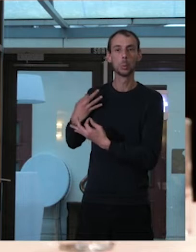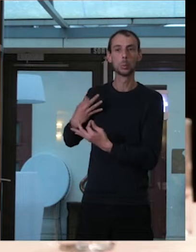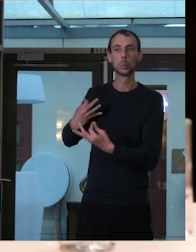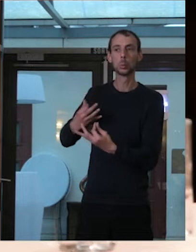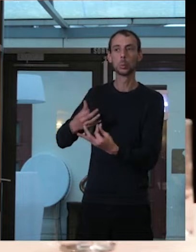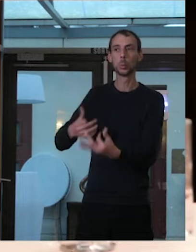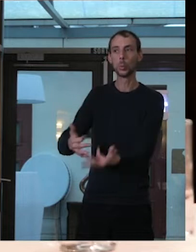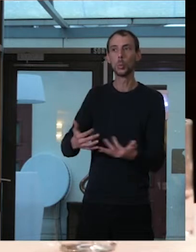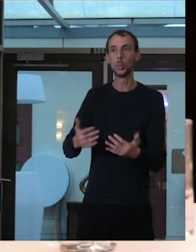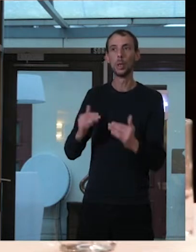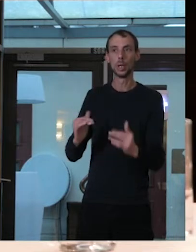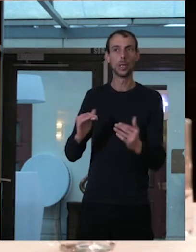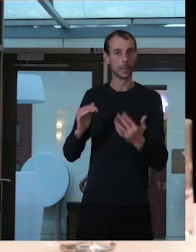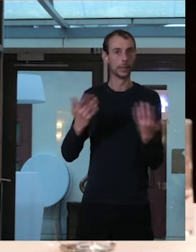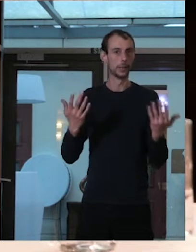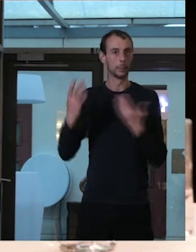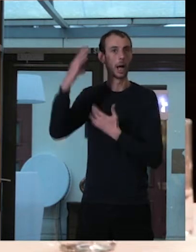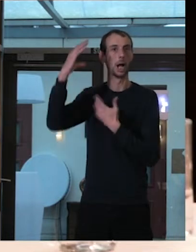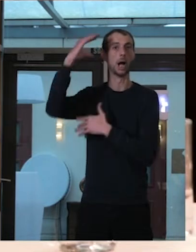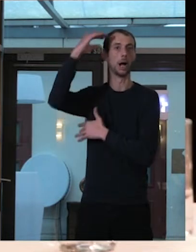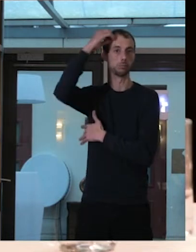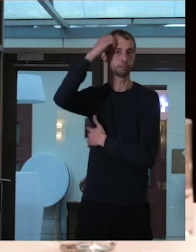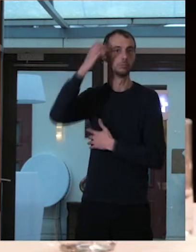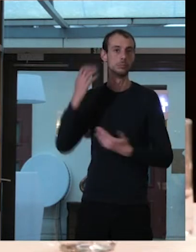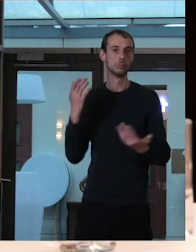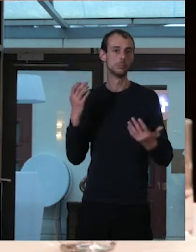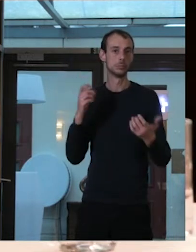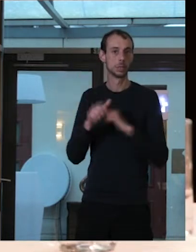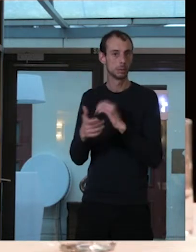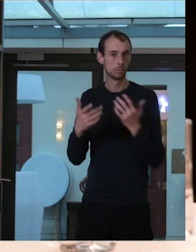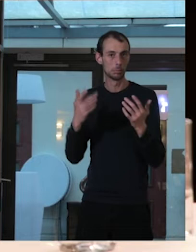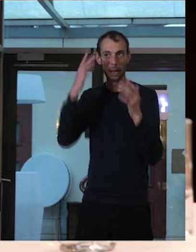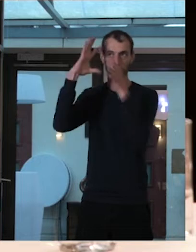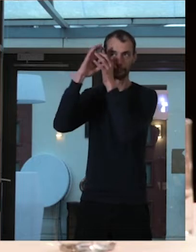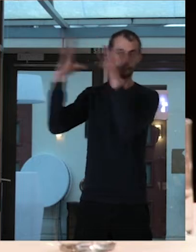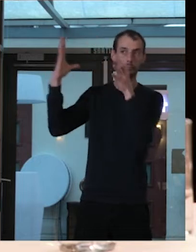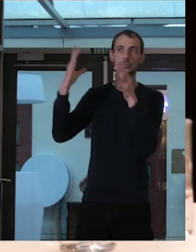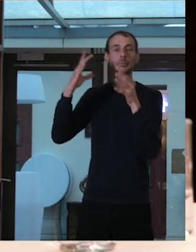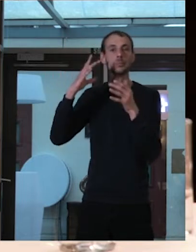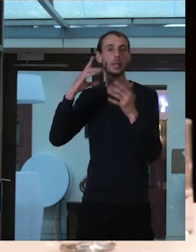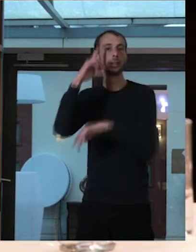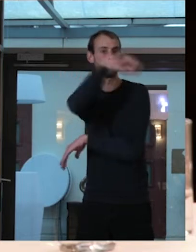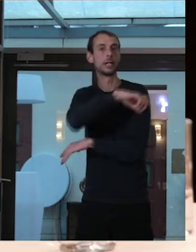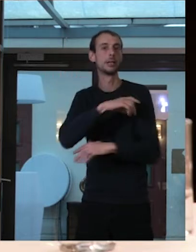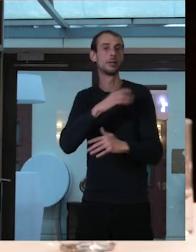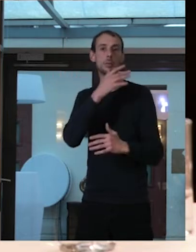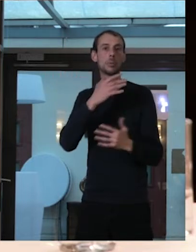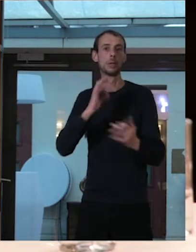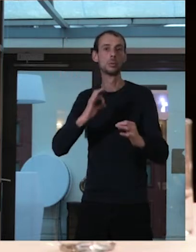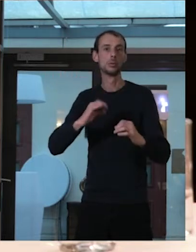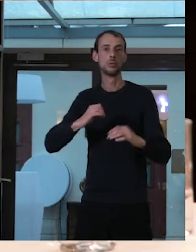dans l'esprit et c'est très compliqué aujourd'hui de s'en défaire et de s'affirmer les poings sur la table, ok, je suis